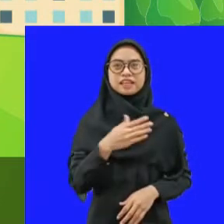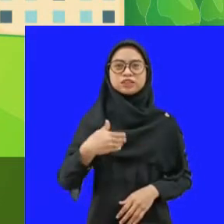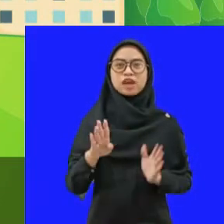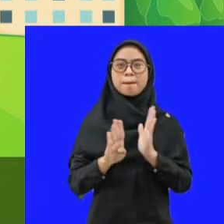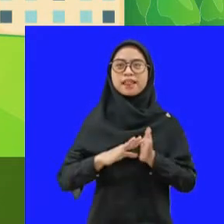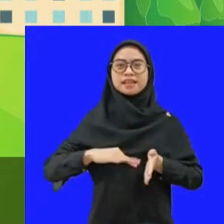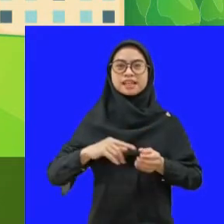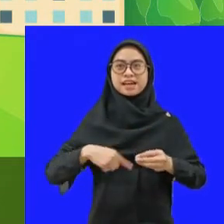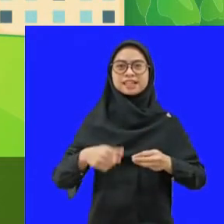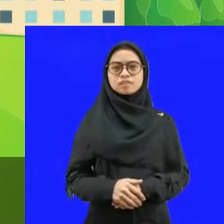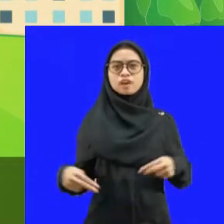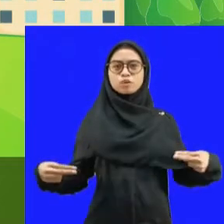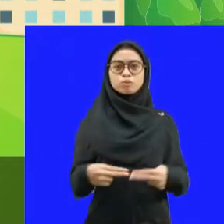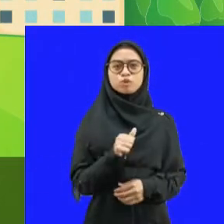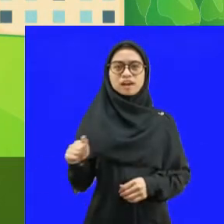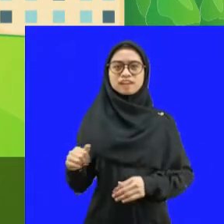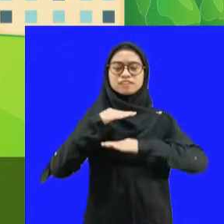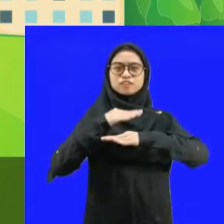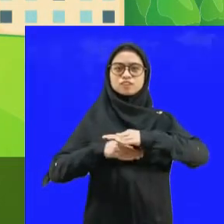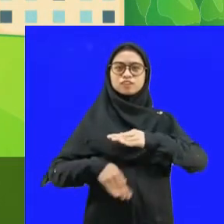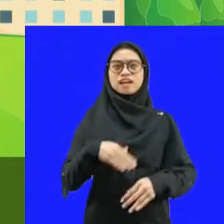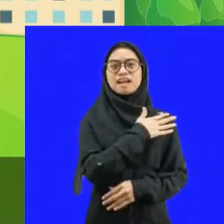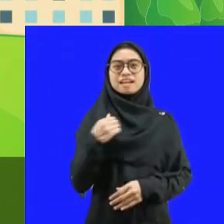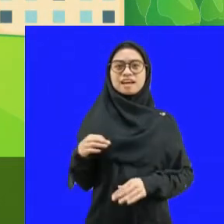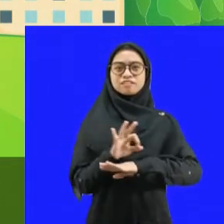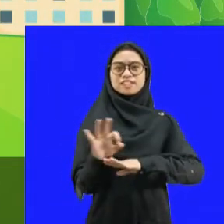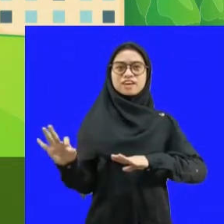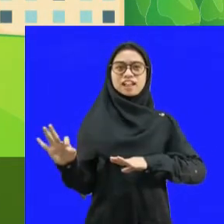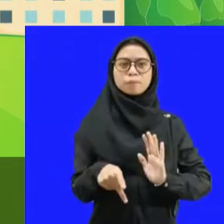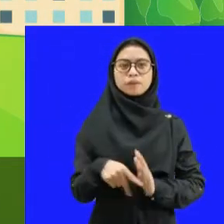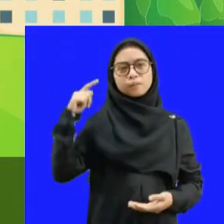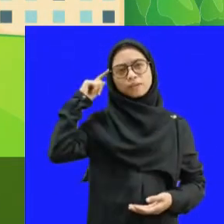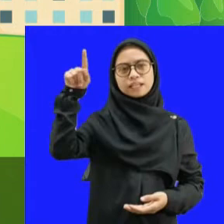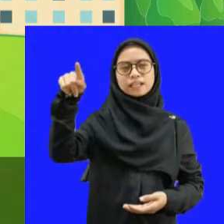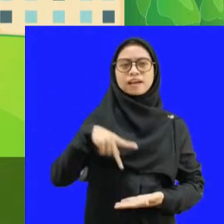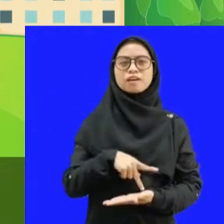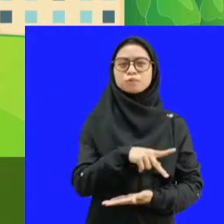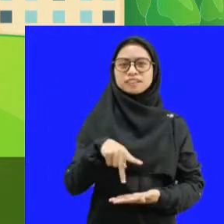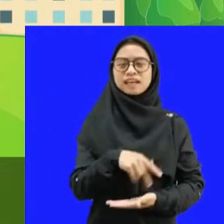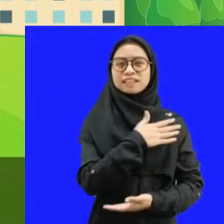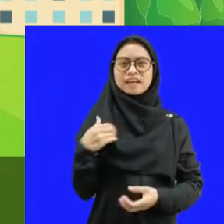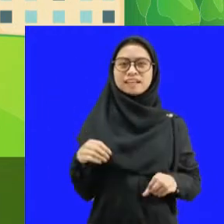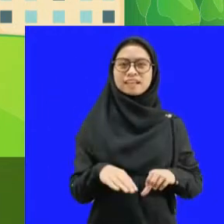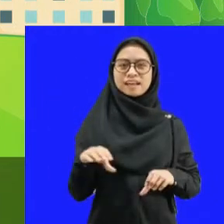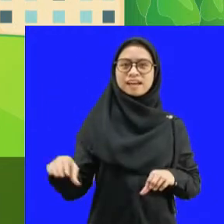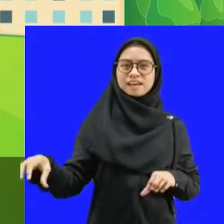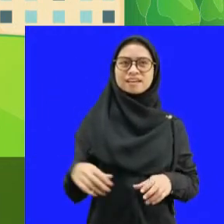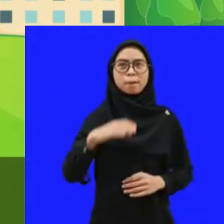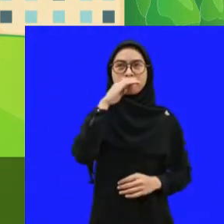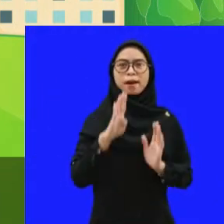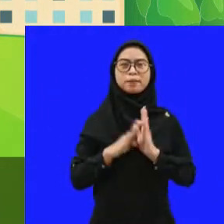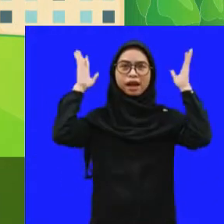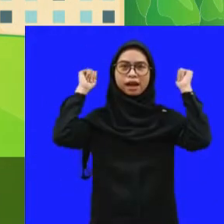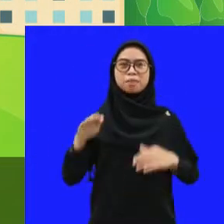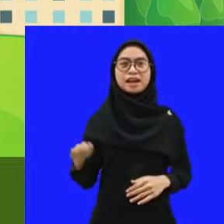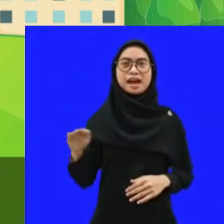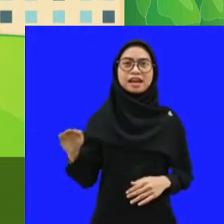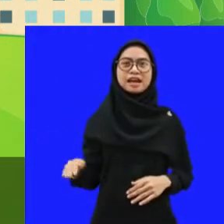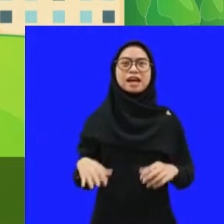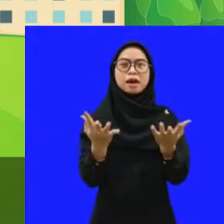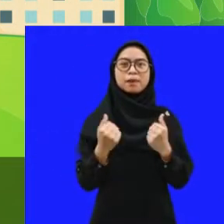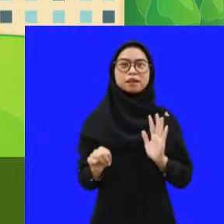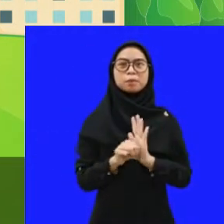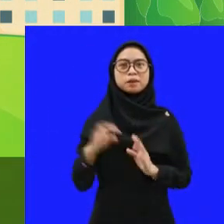Tadi kita sudah belajar tentang hubungan struktural dan fungsional pemerintah pusat dan pemerintah daerah. Pak